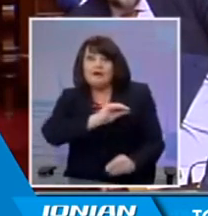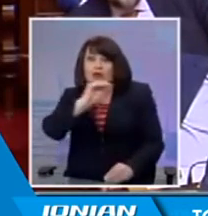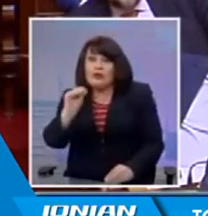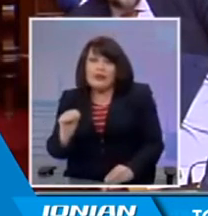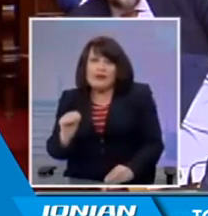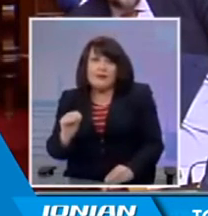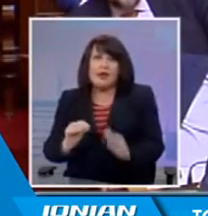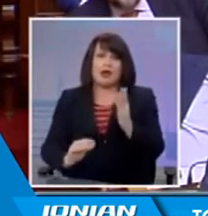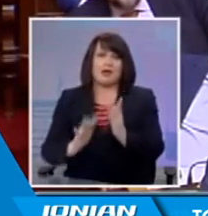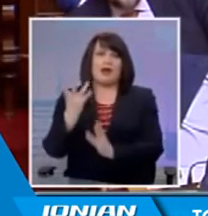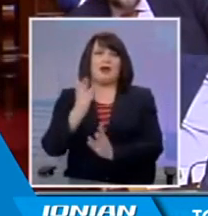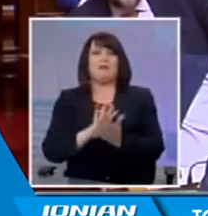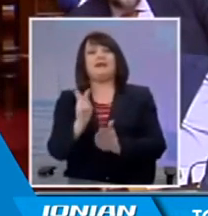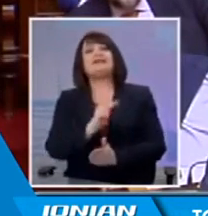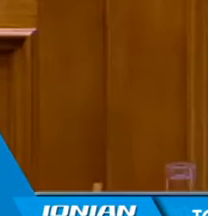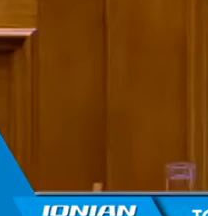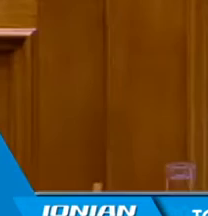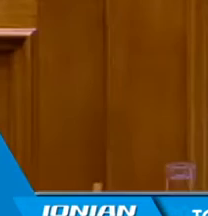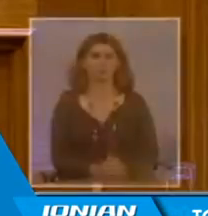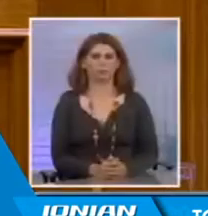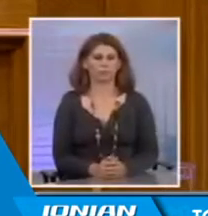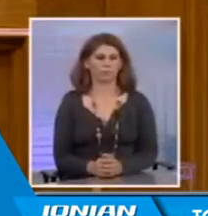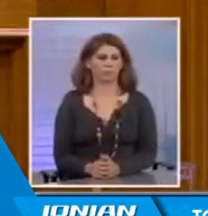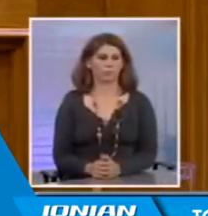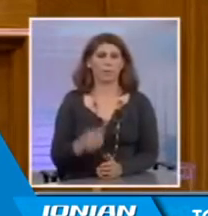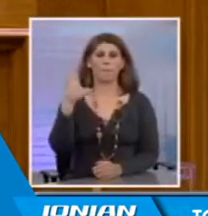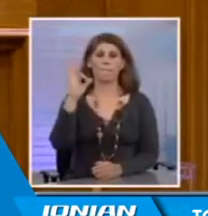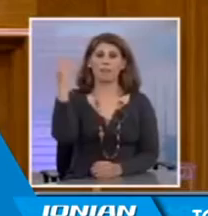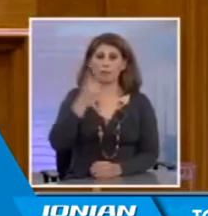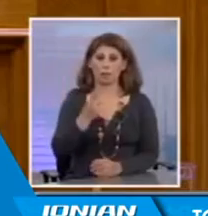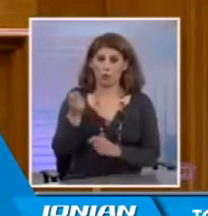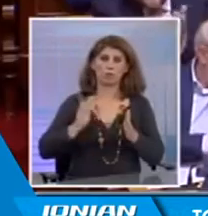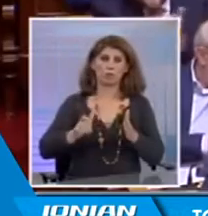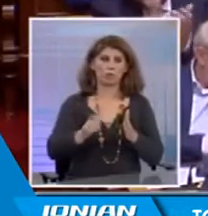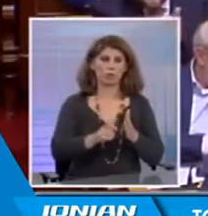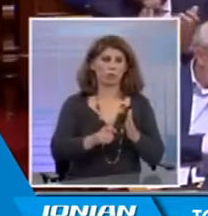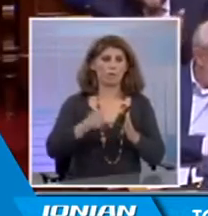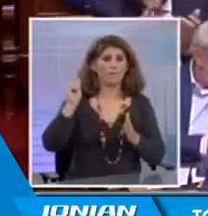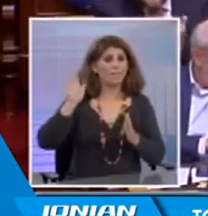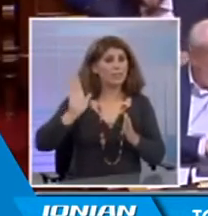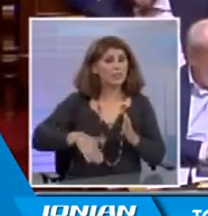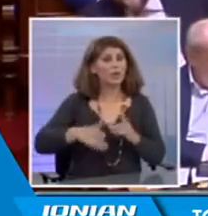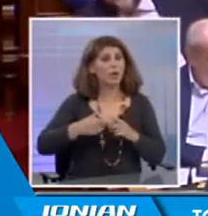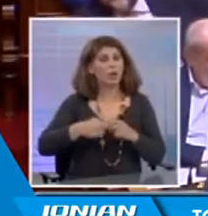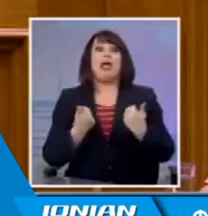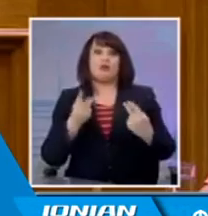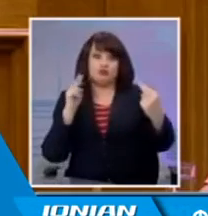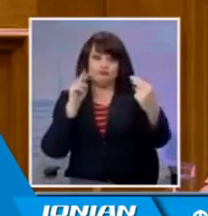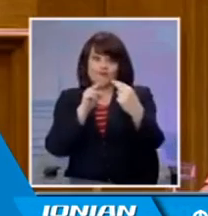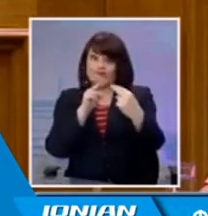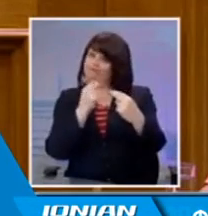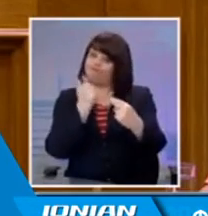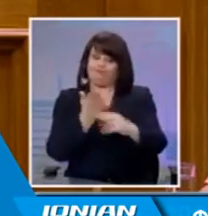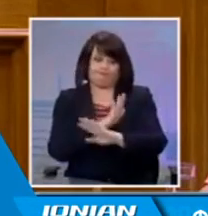Πρωθυπουργό η επικεφαλής της Δημοκρατικής Συμπαράταξης Φόβη Γεννηματά, η οποία μίλησε επίσης για συμφωνία με όρους συνθηκολόγησης ιτημένου.